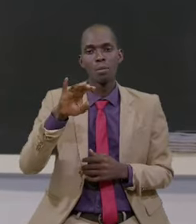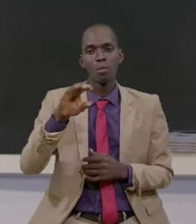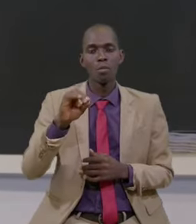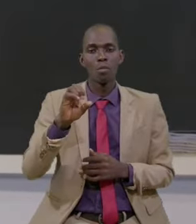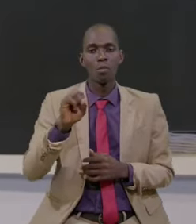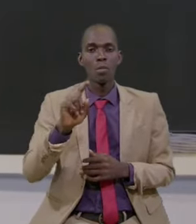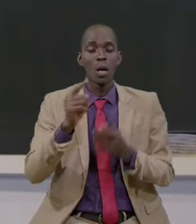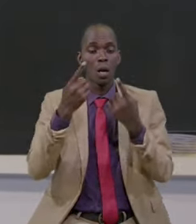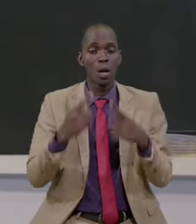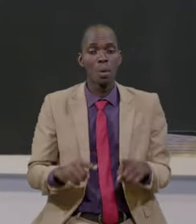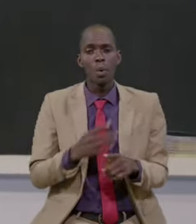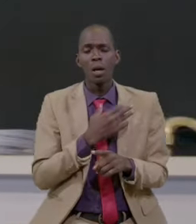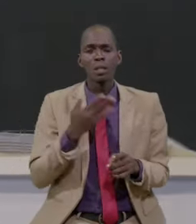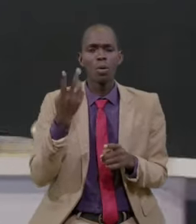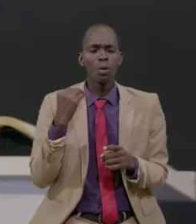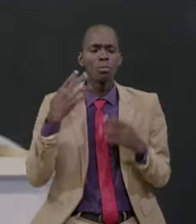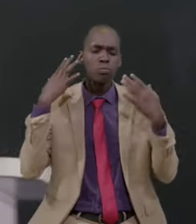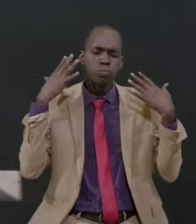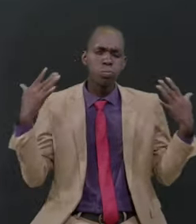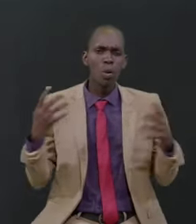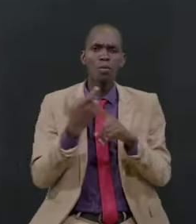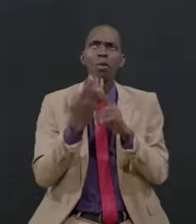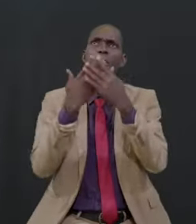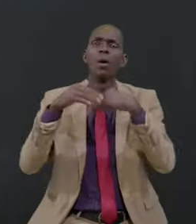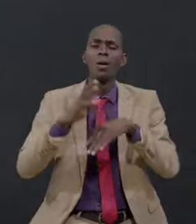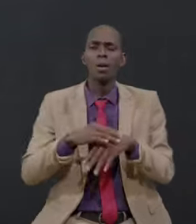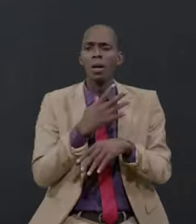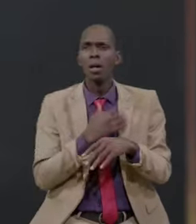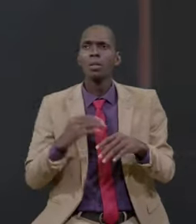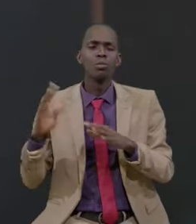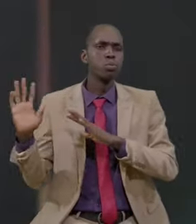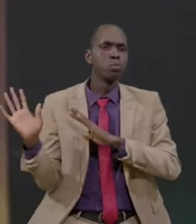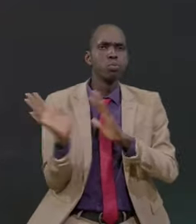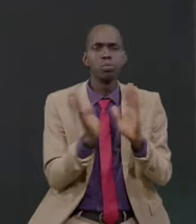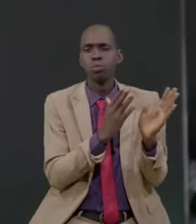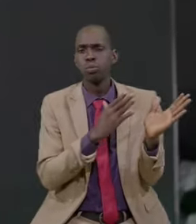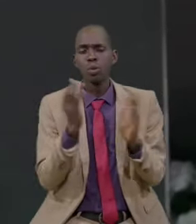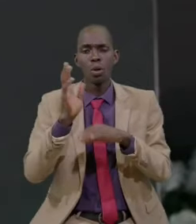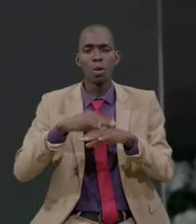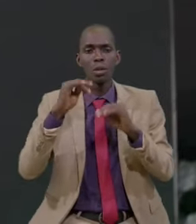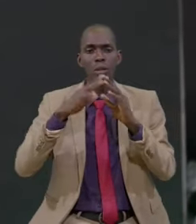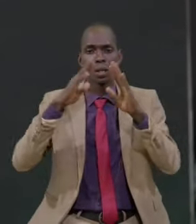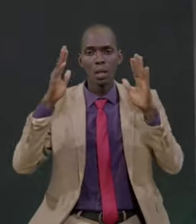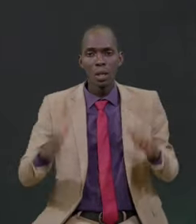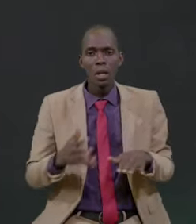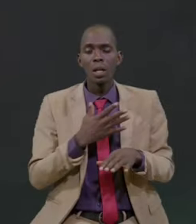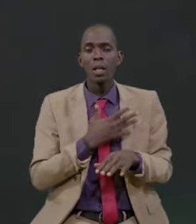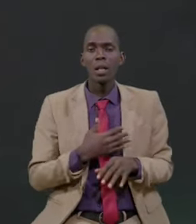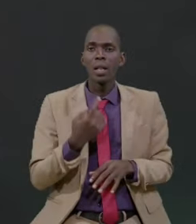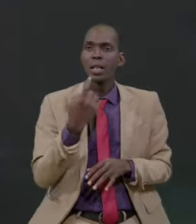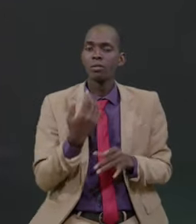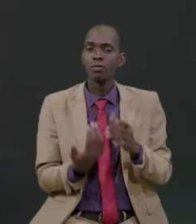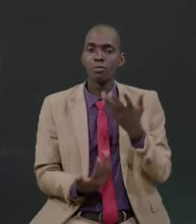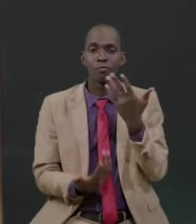un vent a soufflé dans tout le bâtiment, dans toute la maison. Et des langues de feu